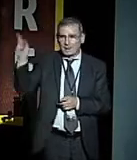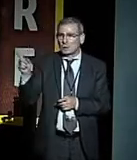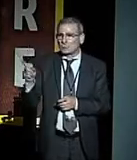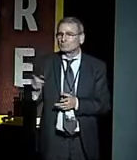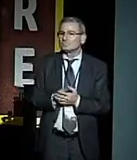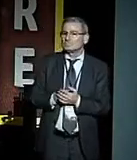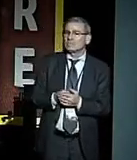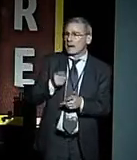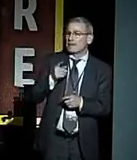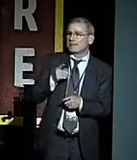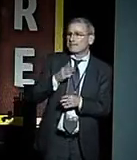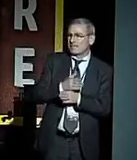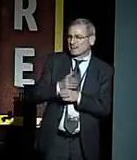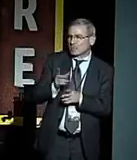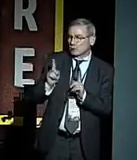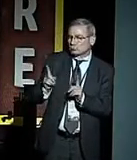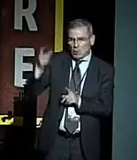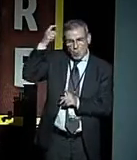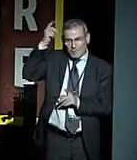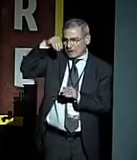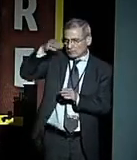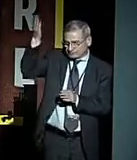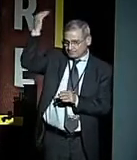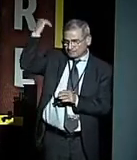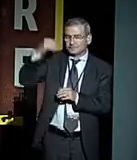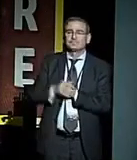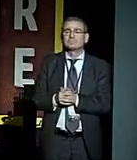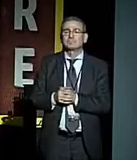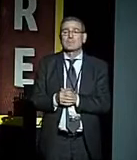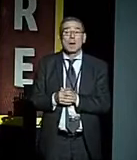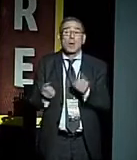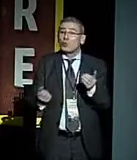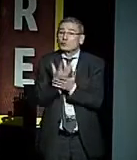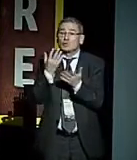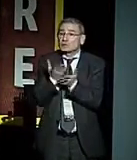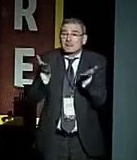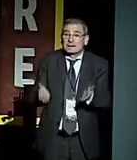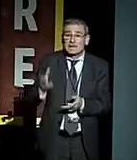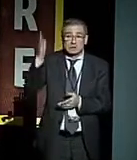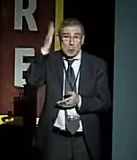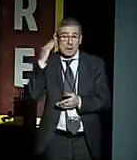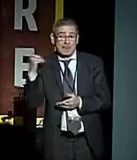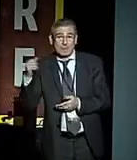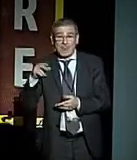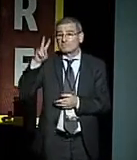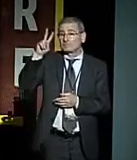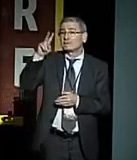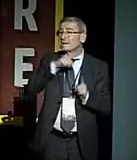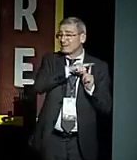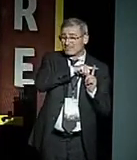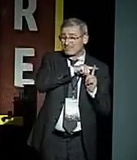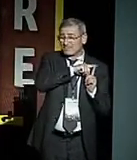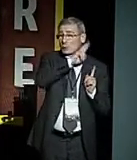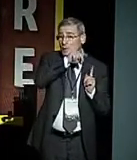partito appunto era il governo. Quello che sta succedendo in Libia, quello che accade in Libia dal 2017, è